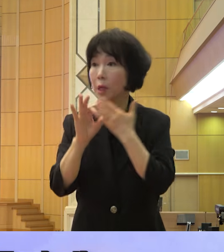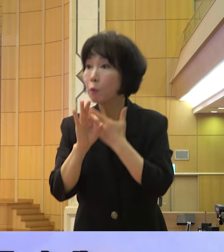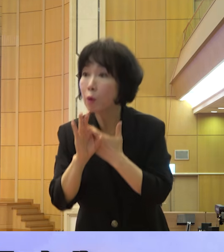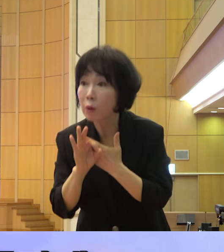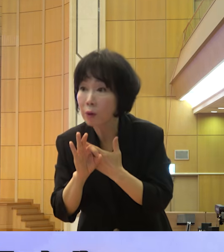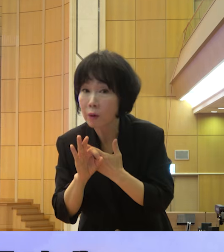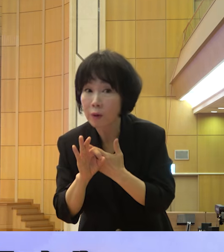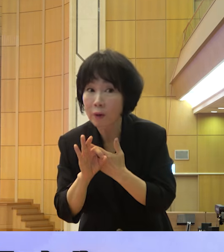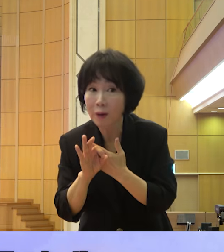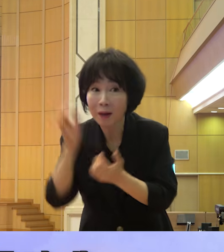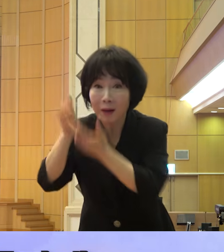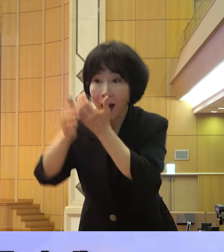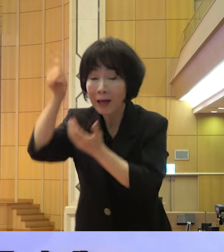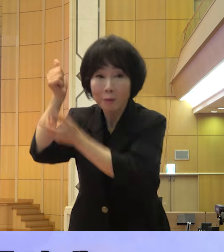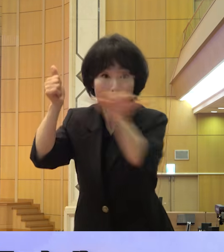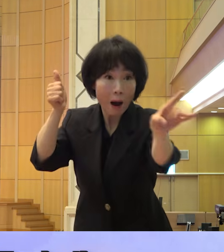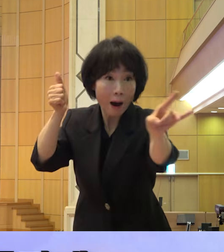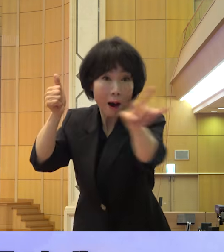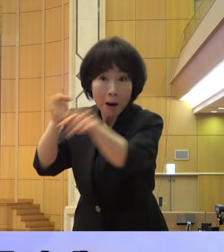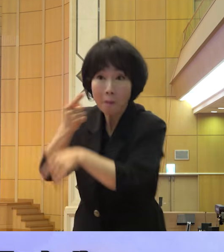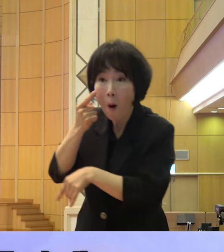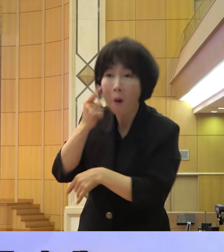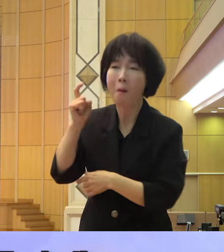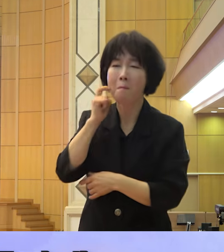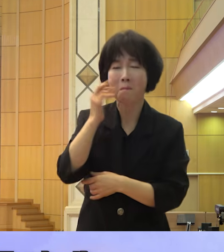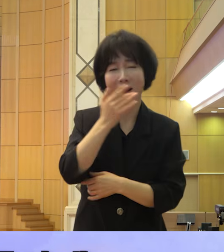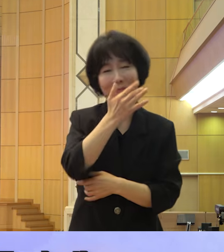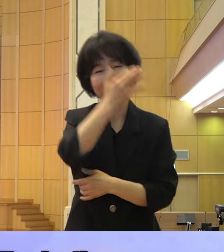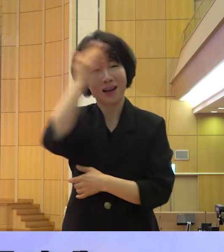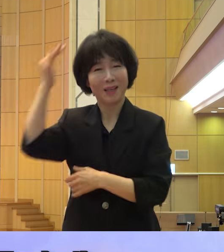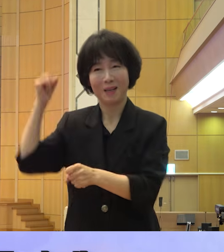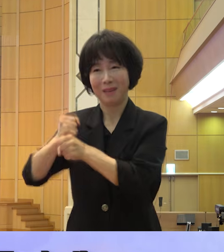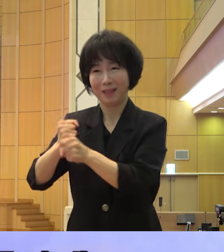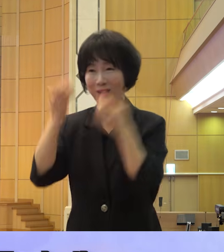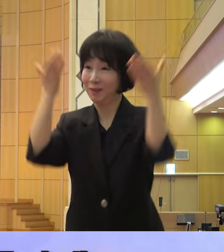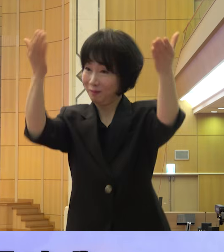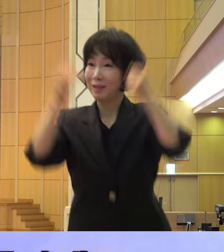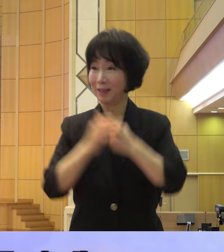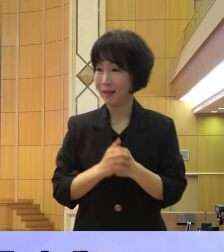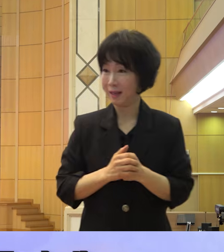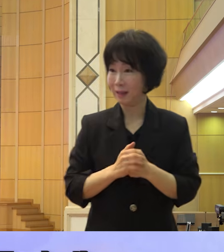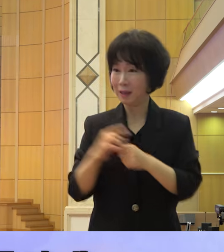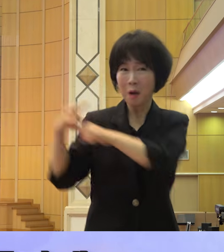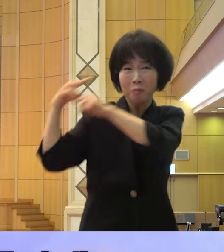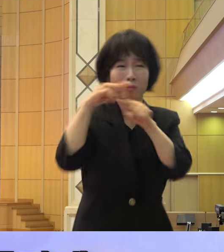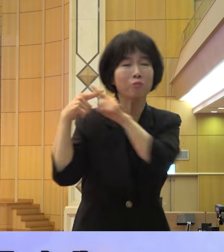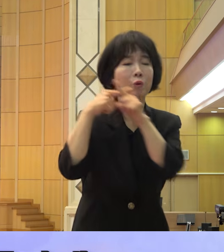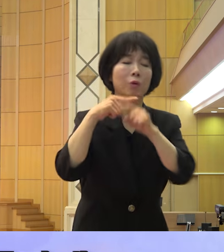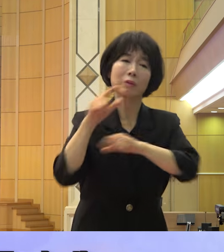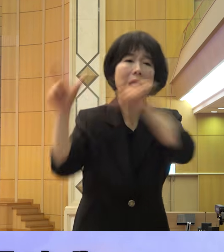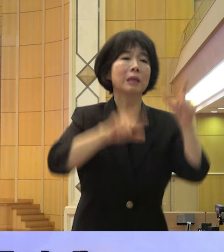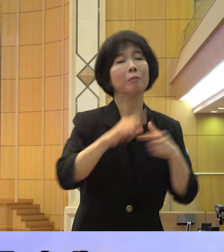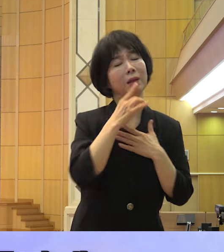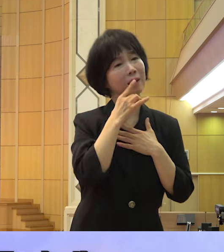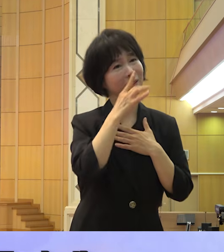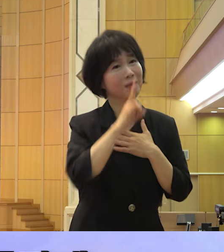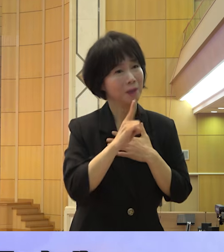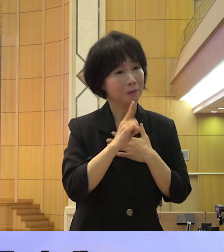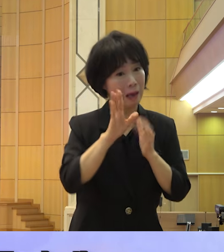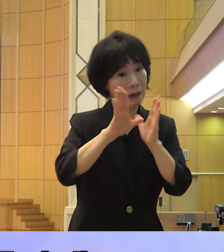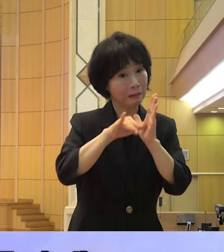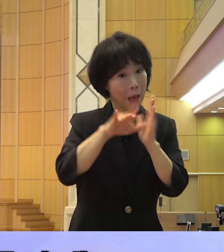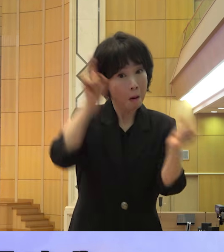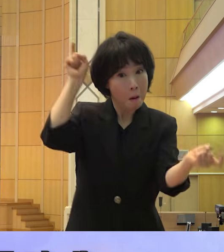산다면 하나님은 그 인생을 아름답게 하십니다. 무대뽀로 사는 게 아닙니다. 때를